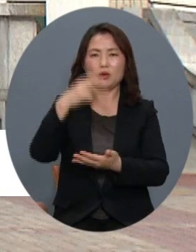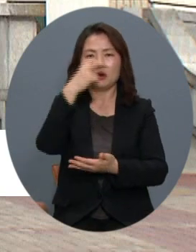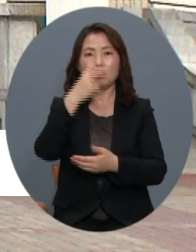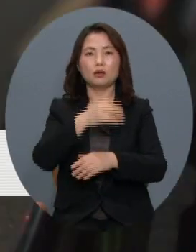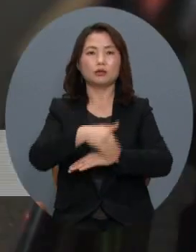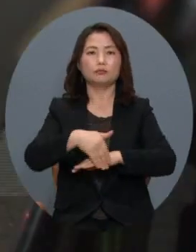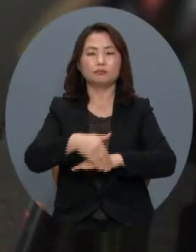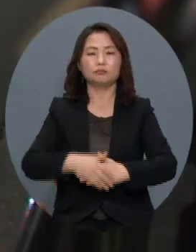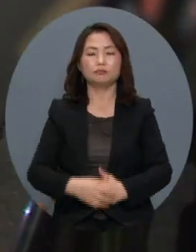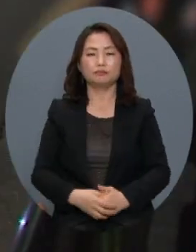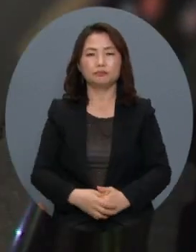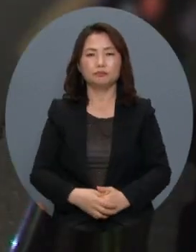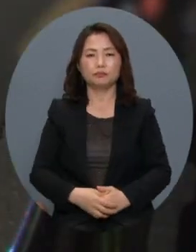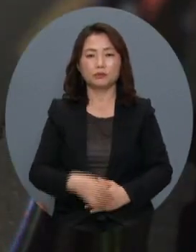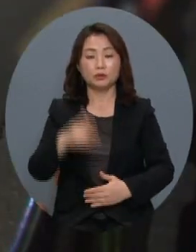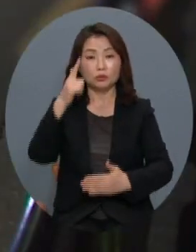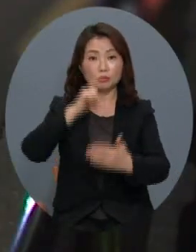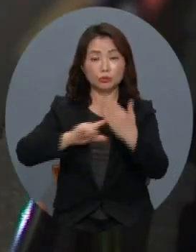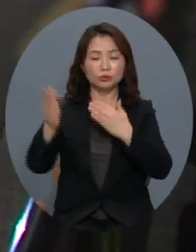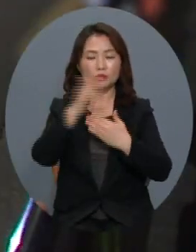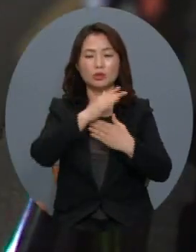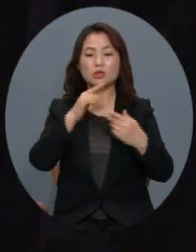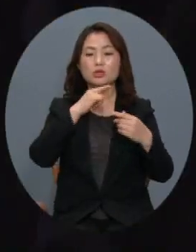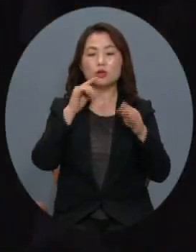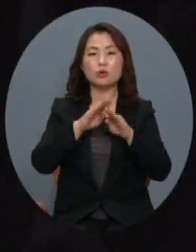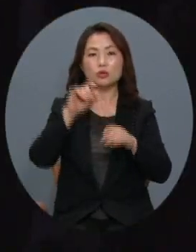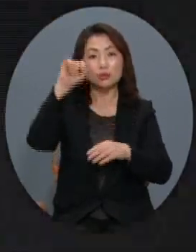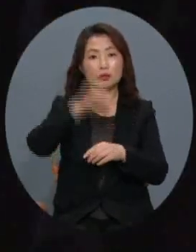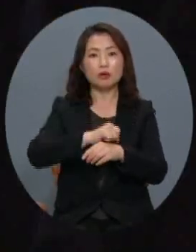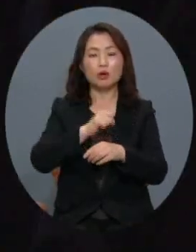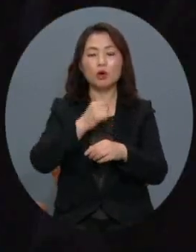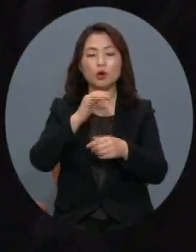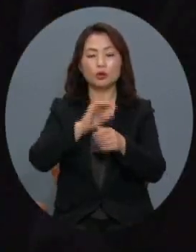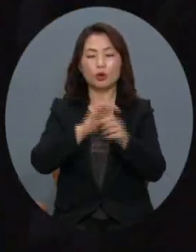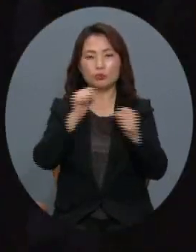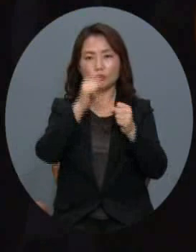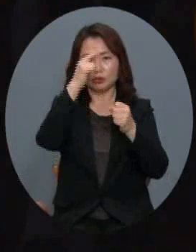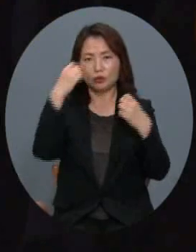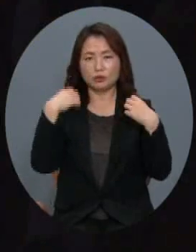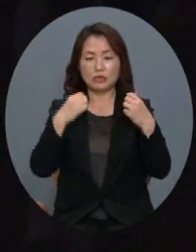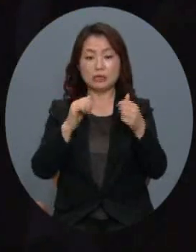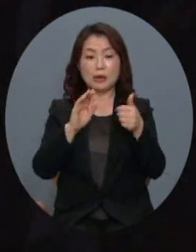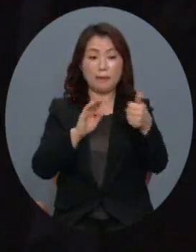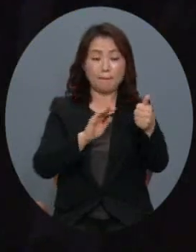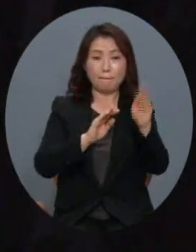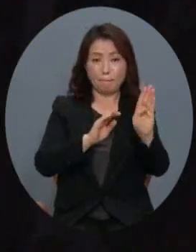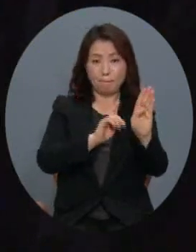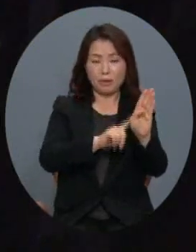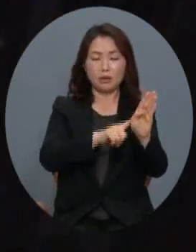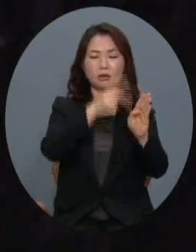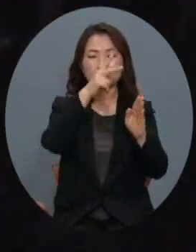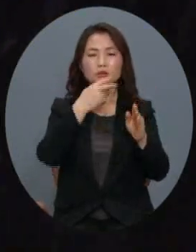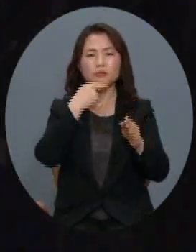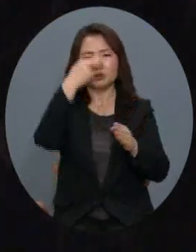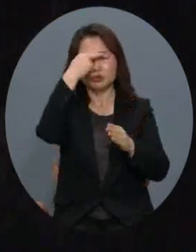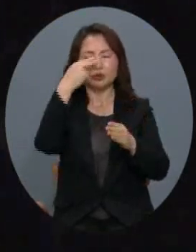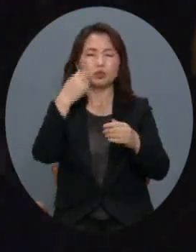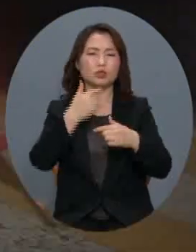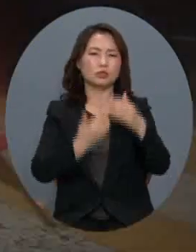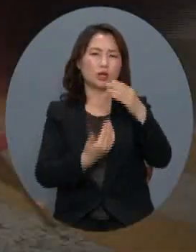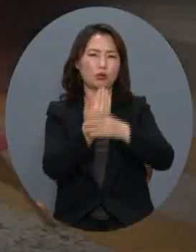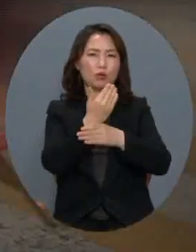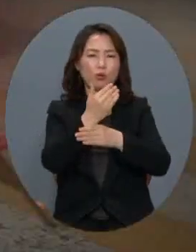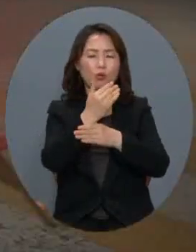하겠읍니다 하루 뒤 지난 일요일 새벽에는 경북 경찰청 소속 b 경찰관이 음주운전 사고를 냈다는